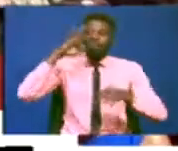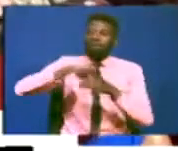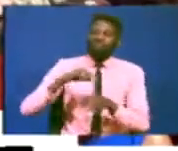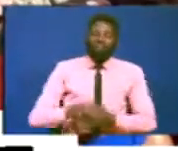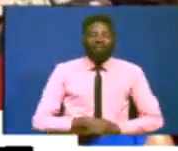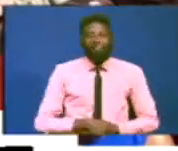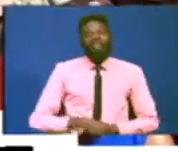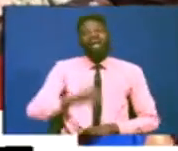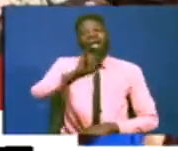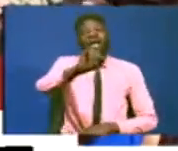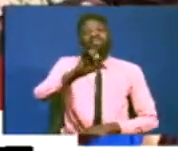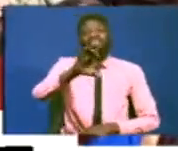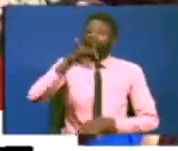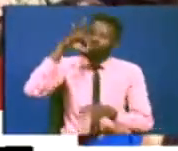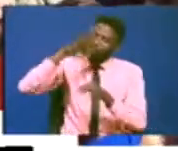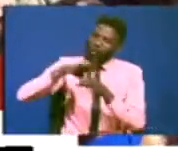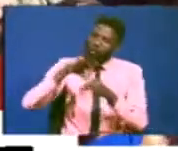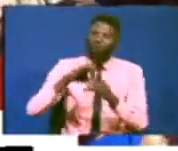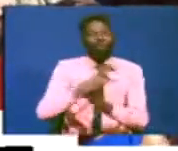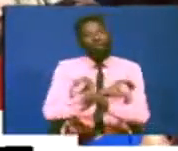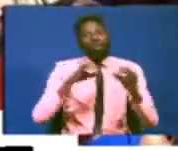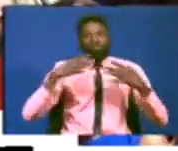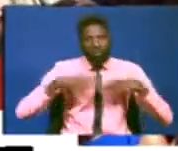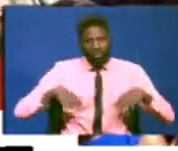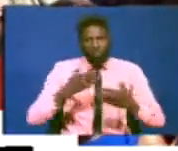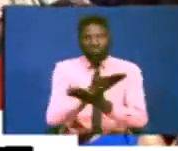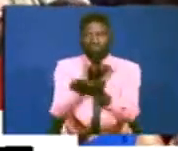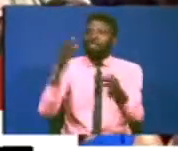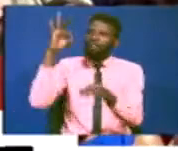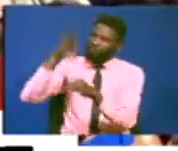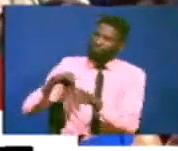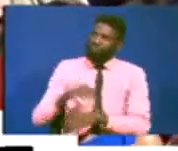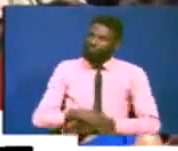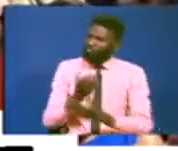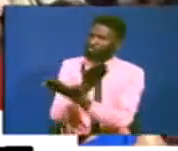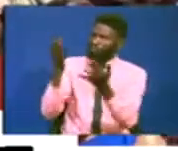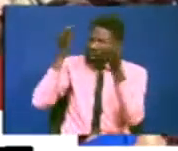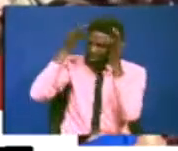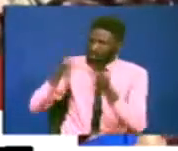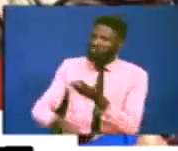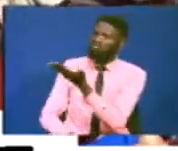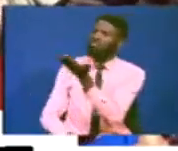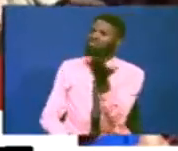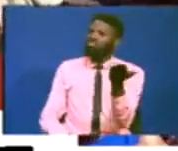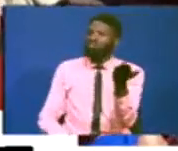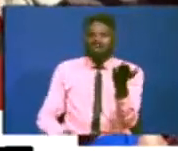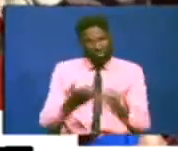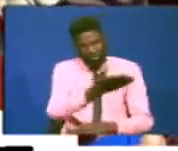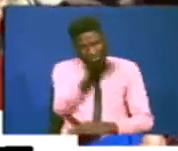mtu. Wenye kuchaguana ni wananchi hawa. Si nyinyi ndio kuamua? Si nyinyi ndio